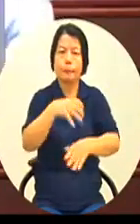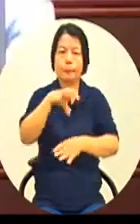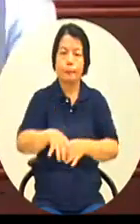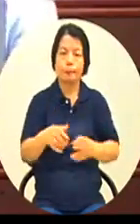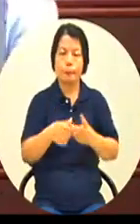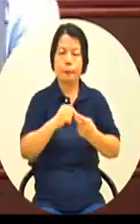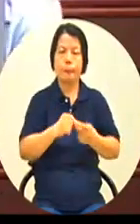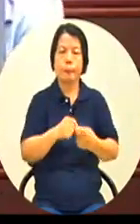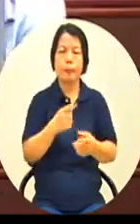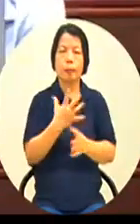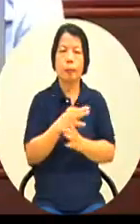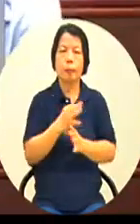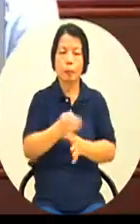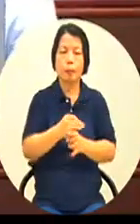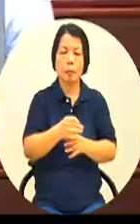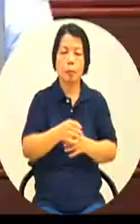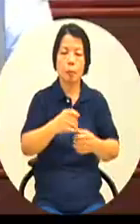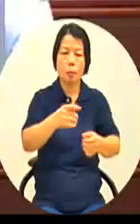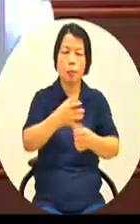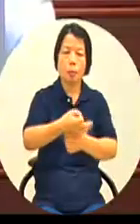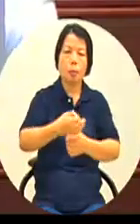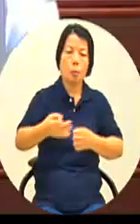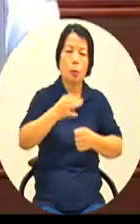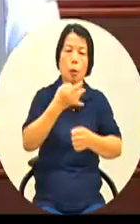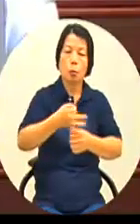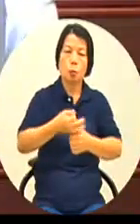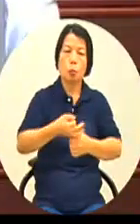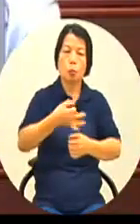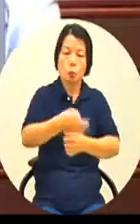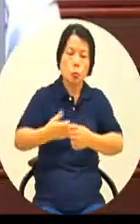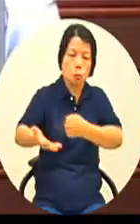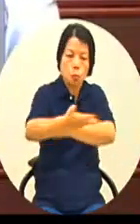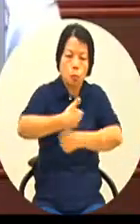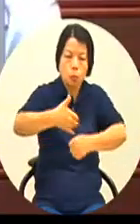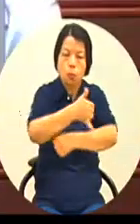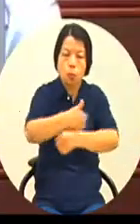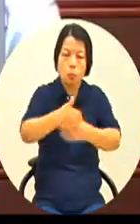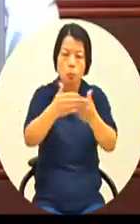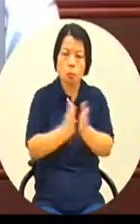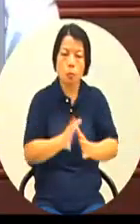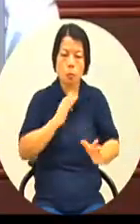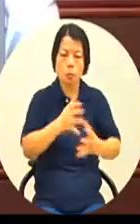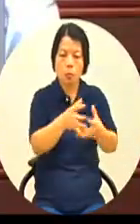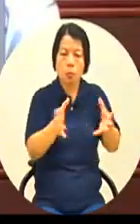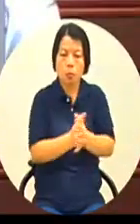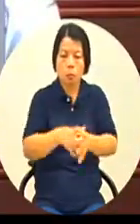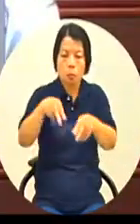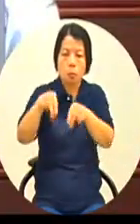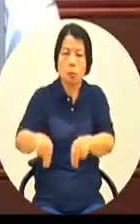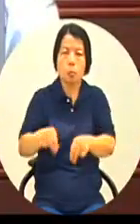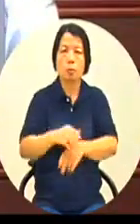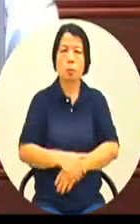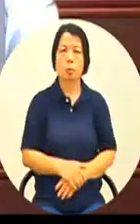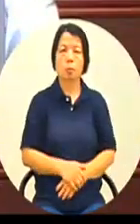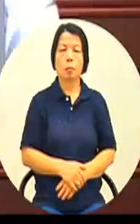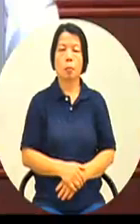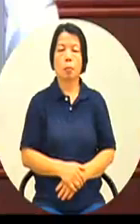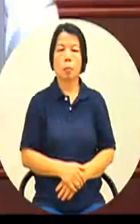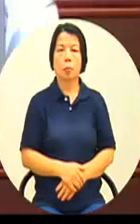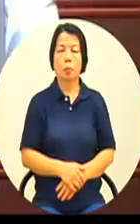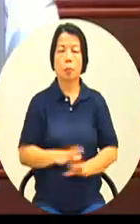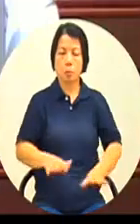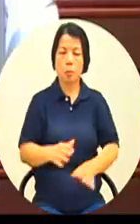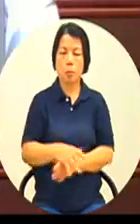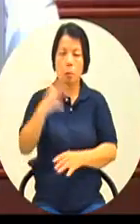个受惠员的工会甲阮交通局之间吼，去签订讨论团体协约这个部分。啊，当然劳资